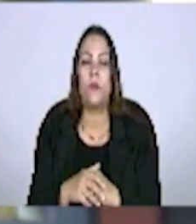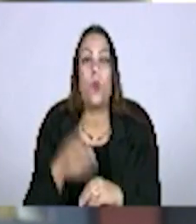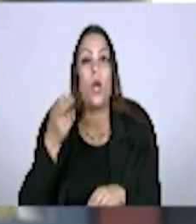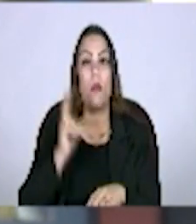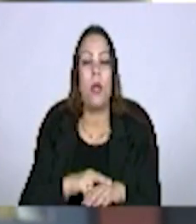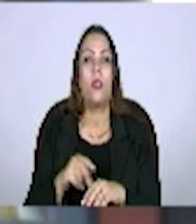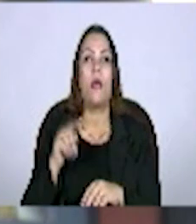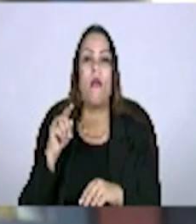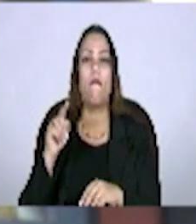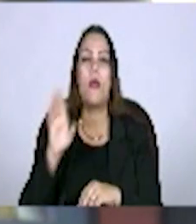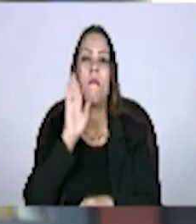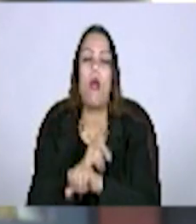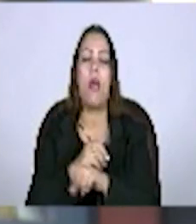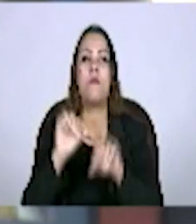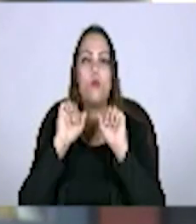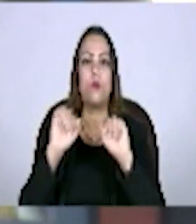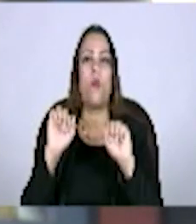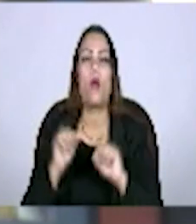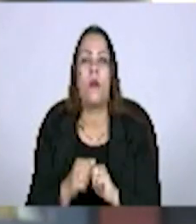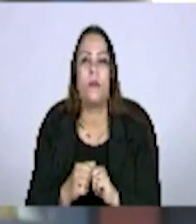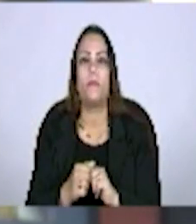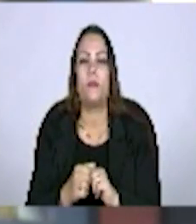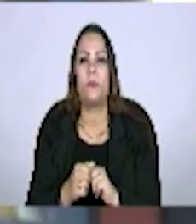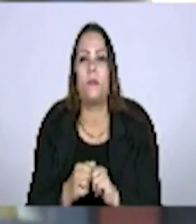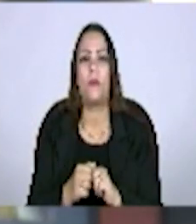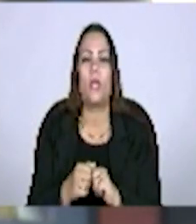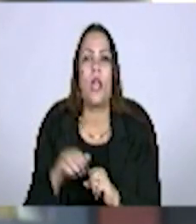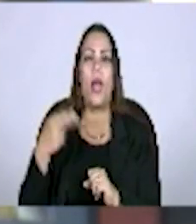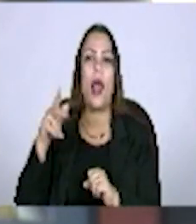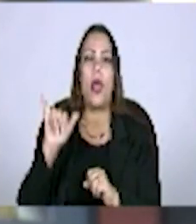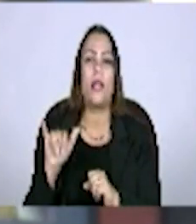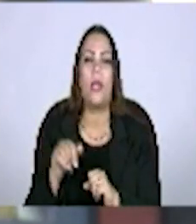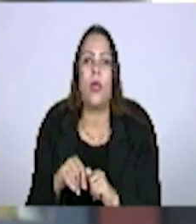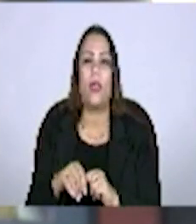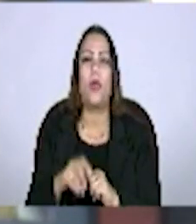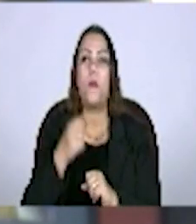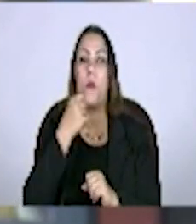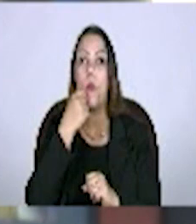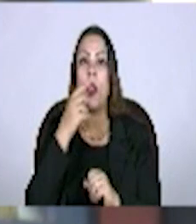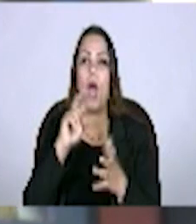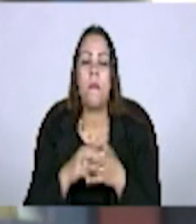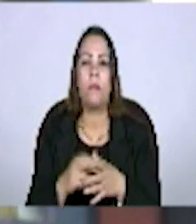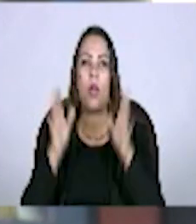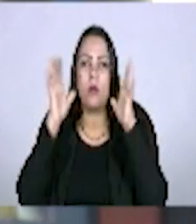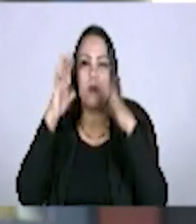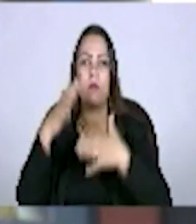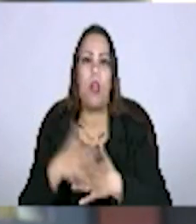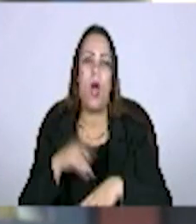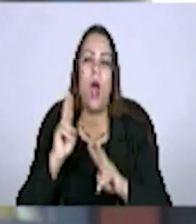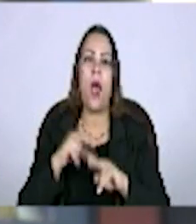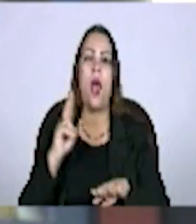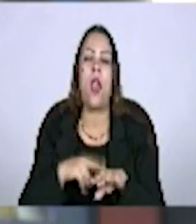وال مرشد الثوره الايرانيه علي خامنئي قام باداء الصلاه على